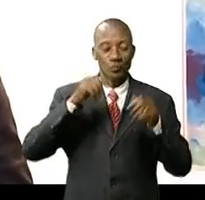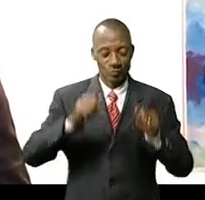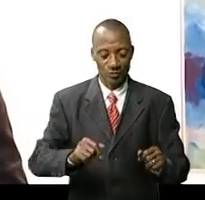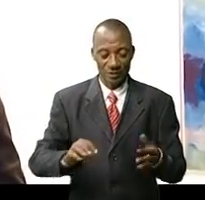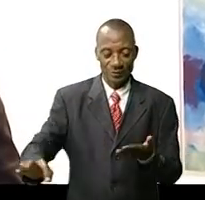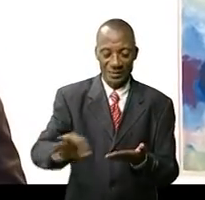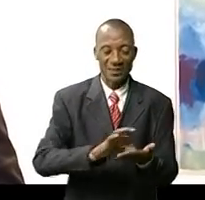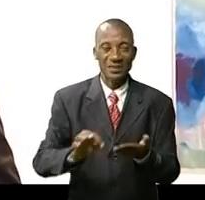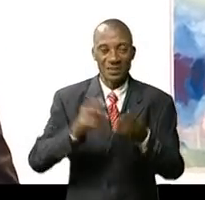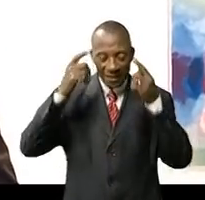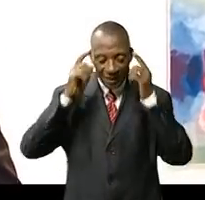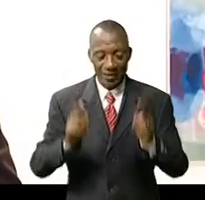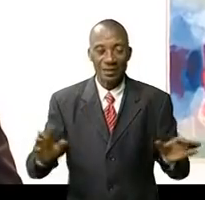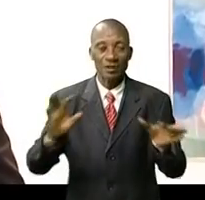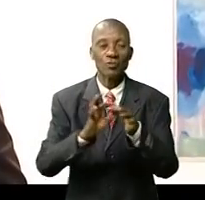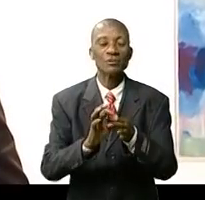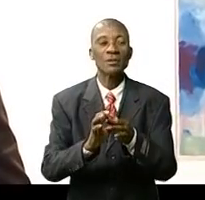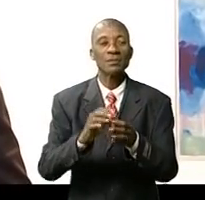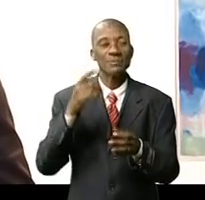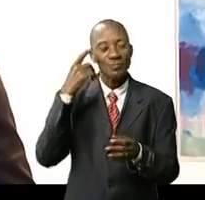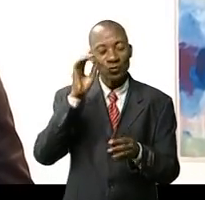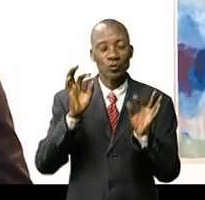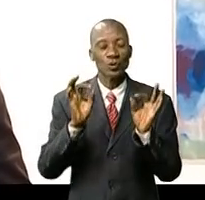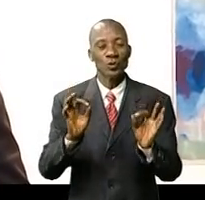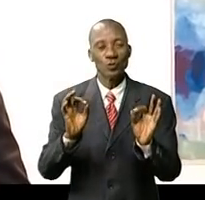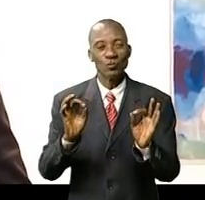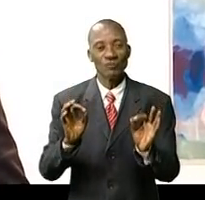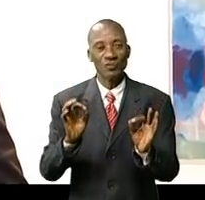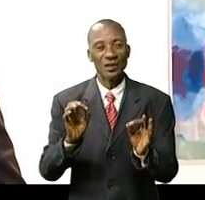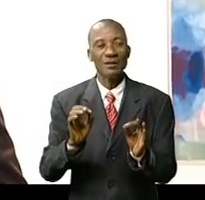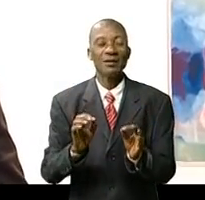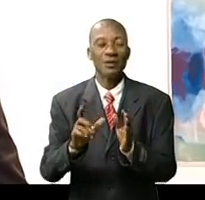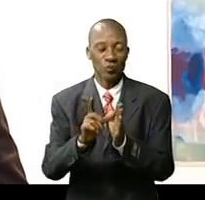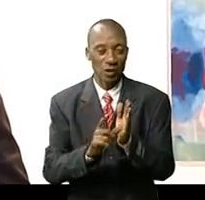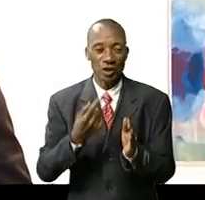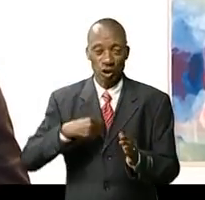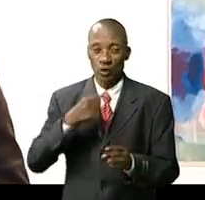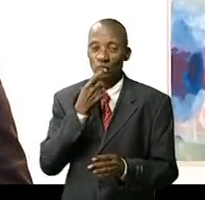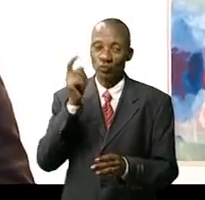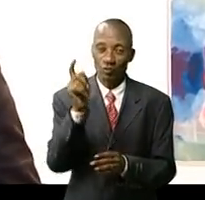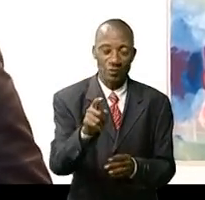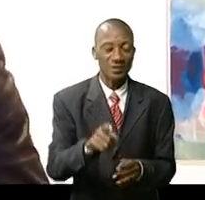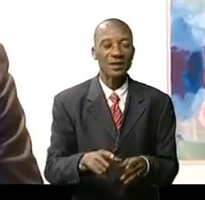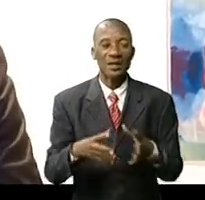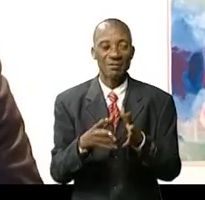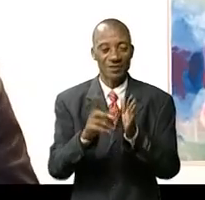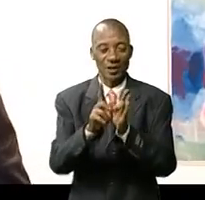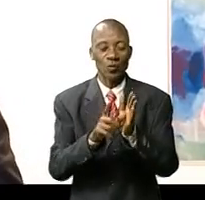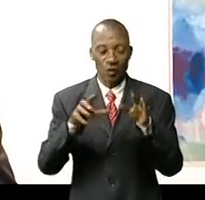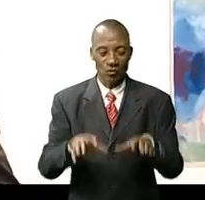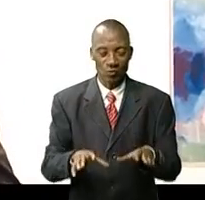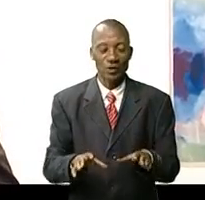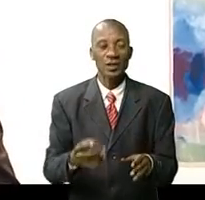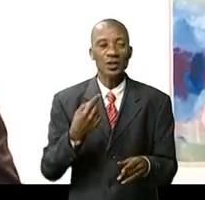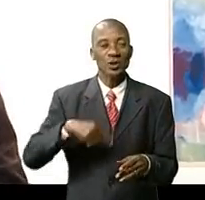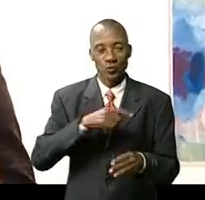avec Veridos dans la nouvelle version que nous avons imposée et selon la législation congolaise, et nous allons évoluer.